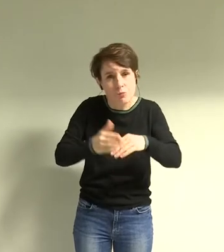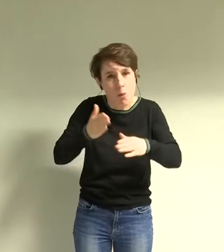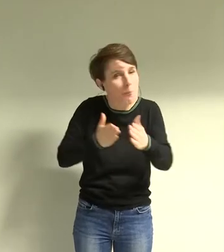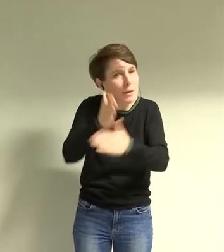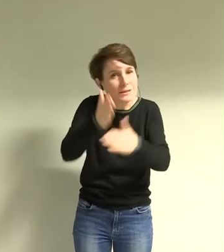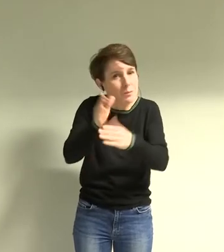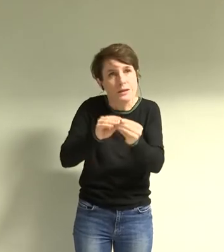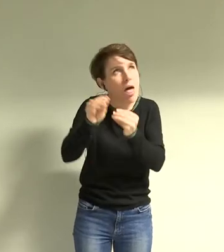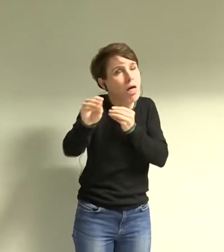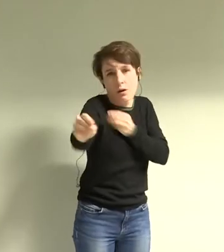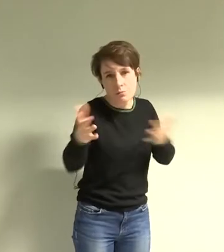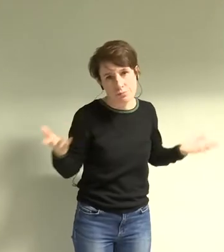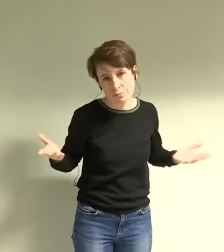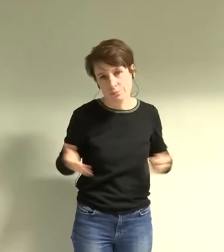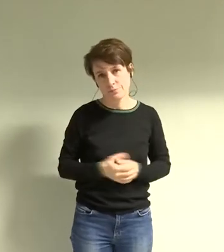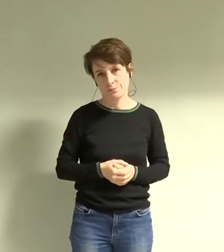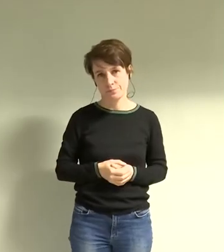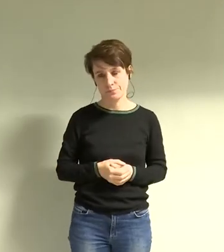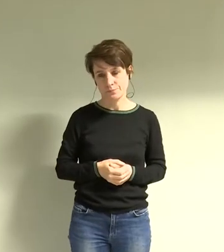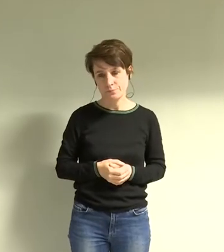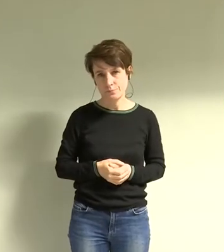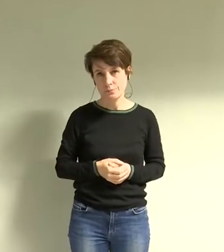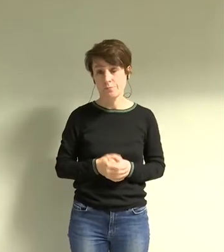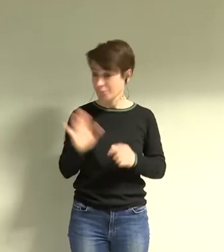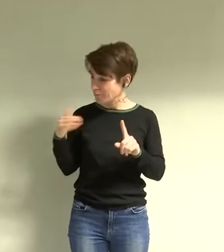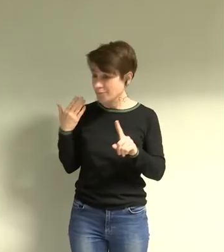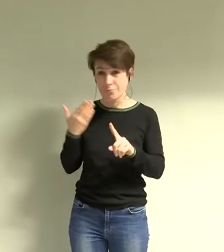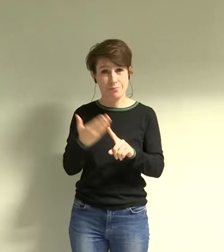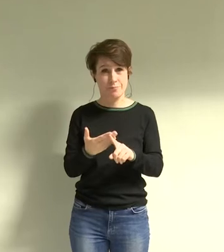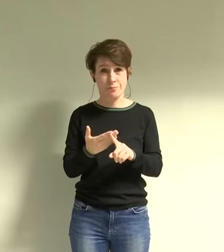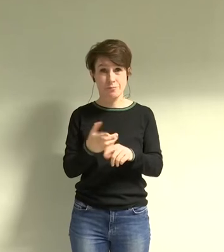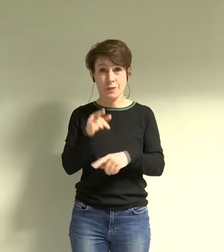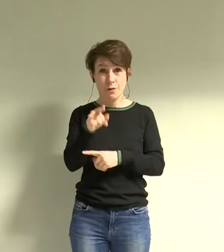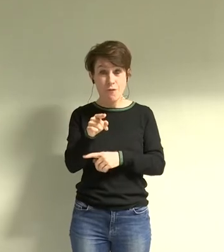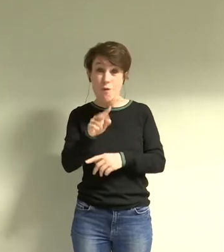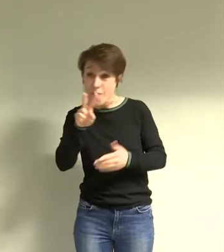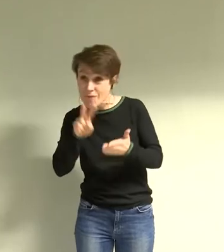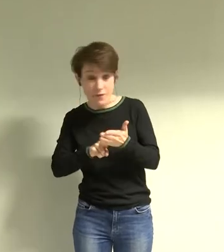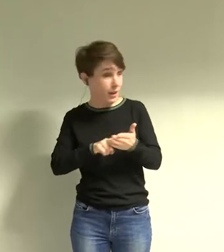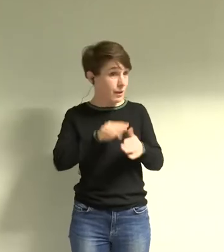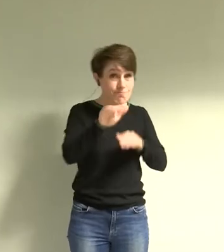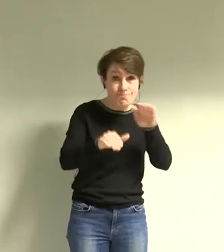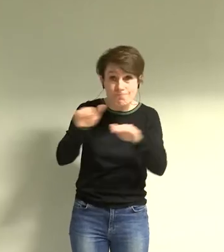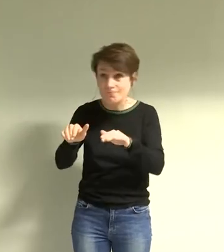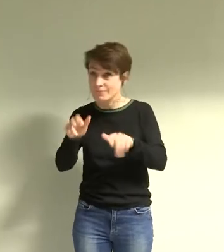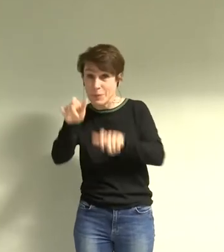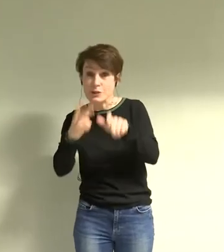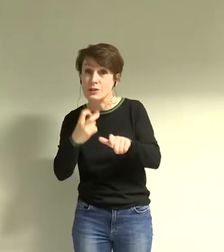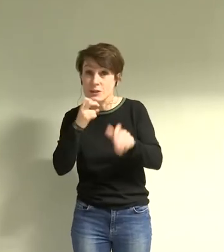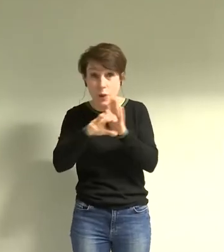je le répète pas une fois vous n'aurez consulter les grenoblois sur vos 10 vos décisions